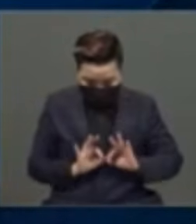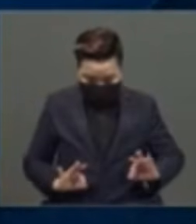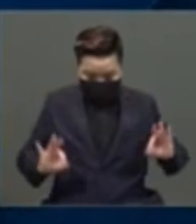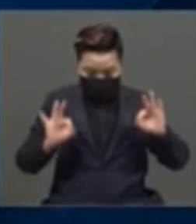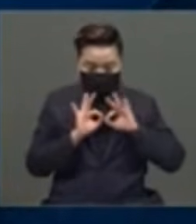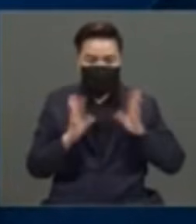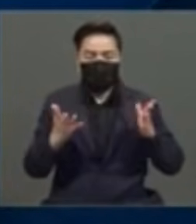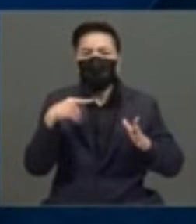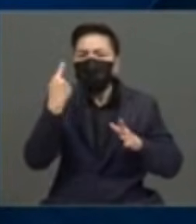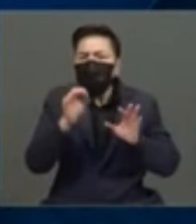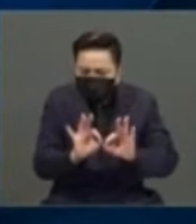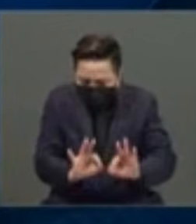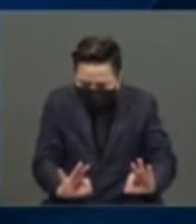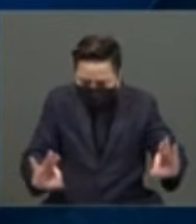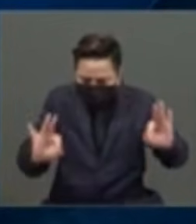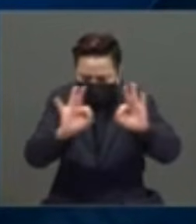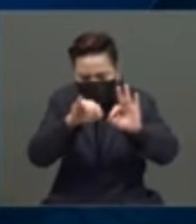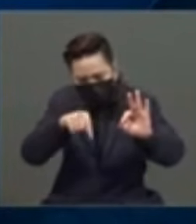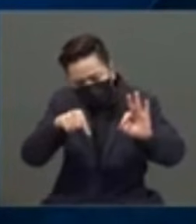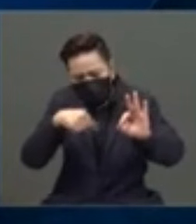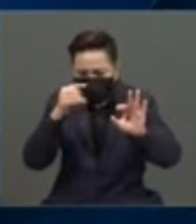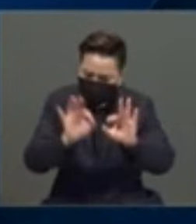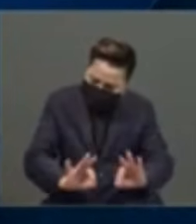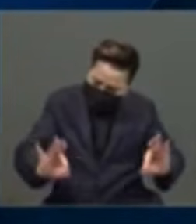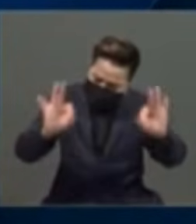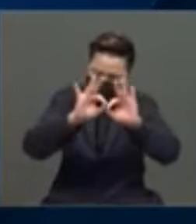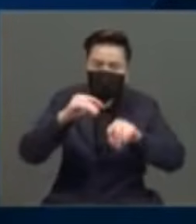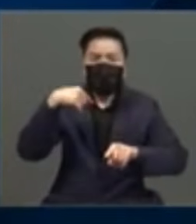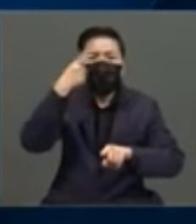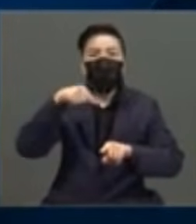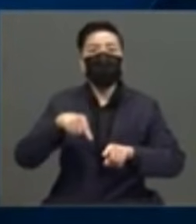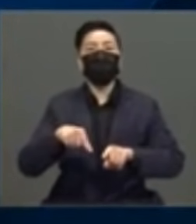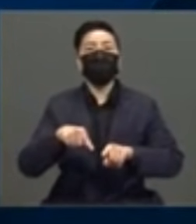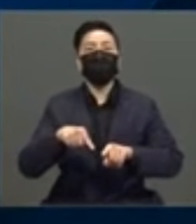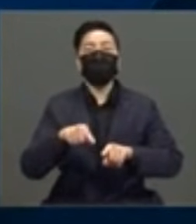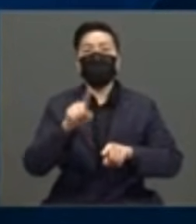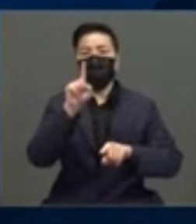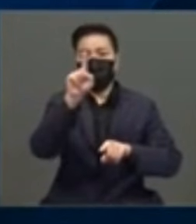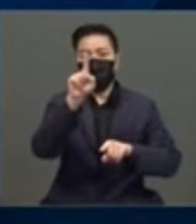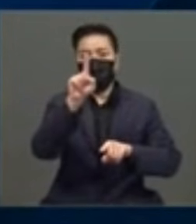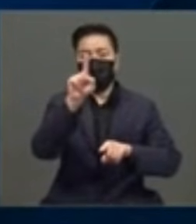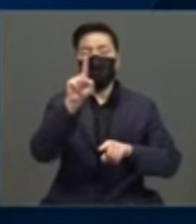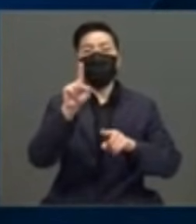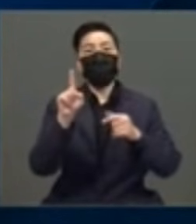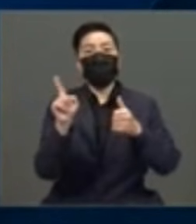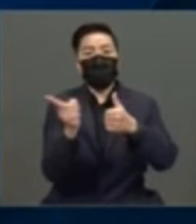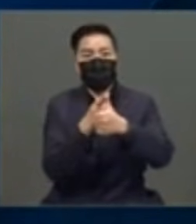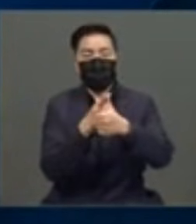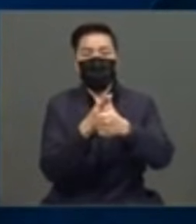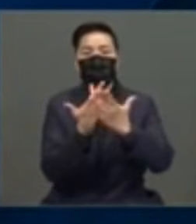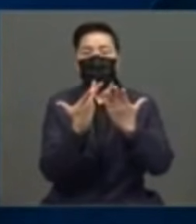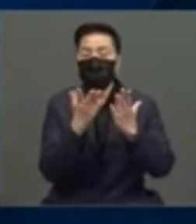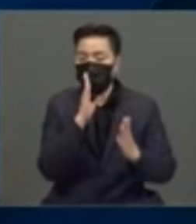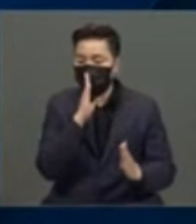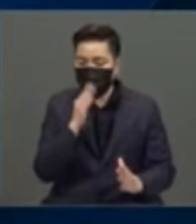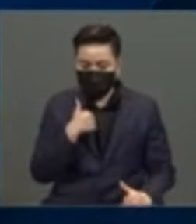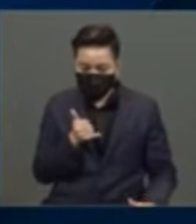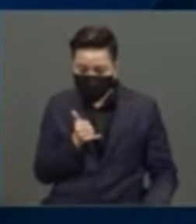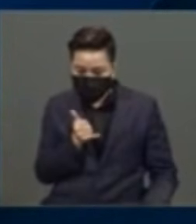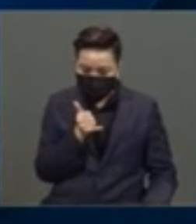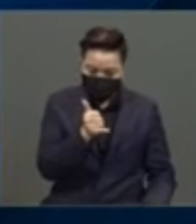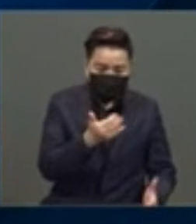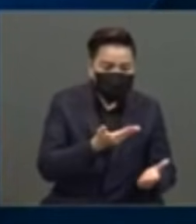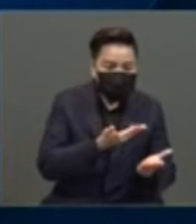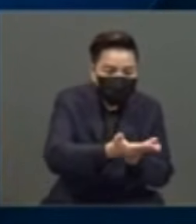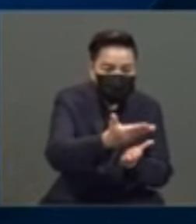แล้วใครล่ะที่จำเป็นที่จะอนุญาตได้บ้างก็มีเว้นไว้แต่หนึ่งคือการเดินทางเพื่อ